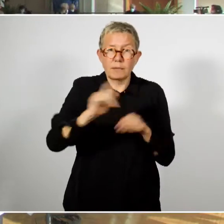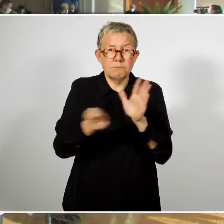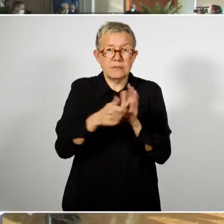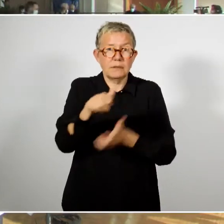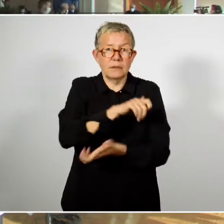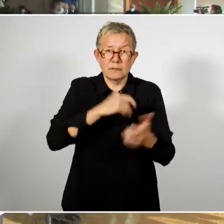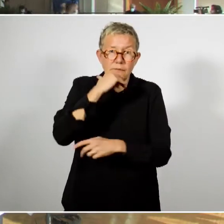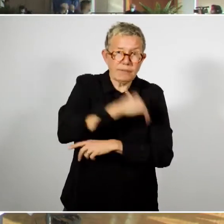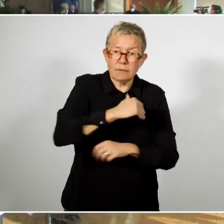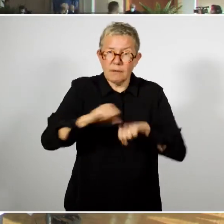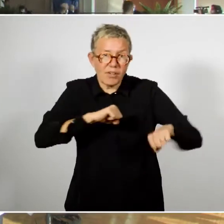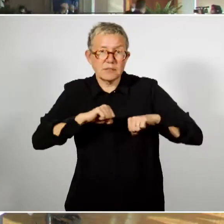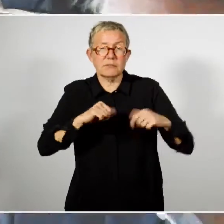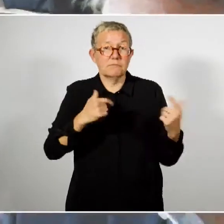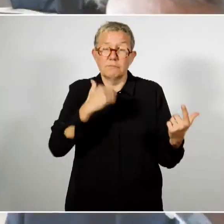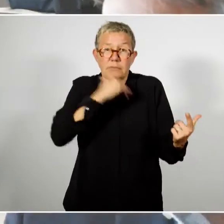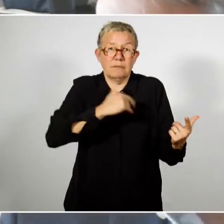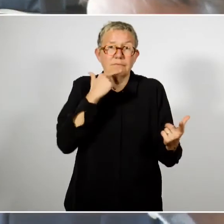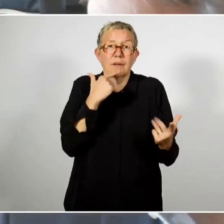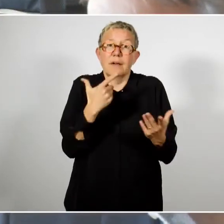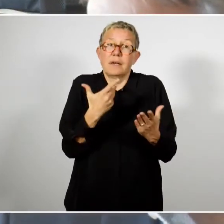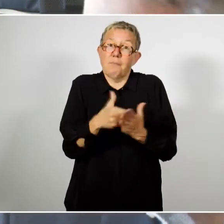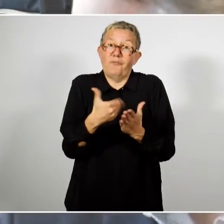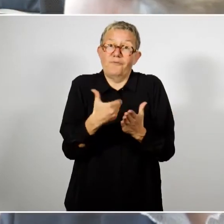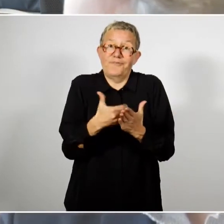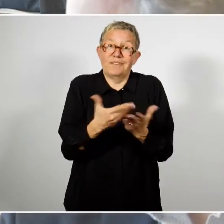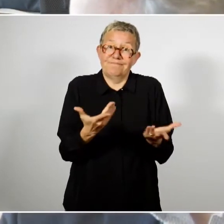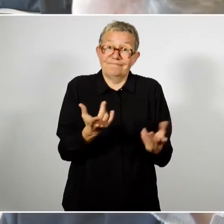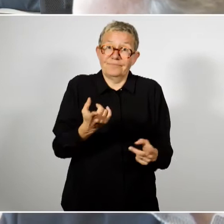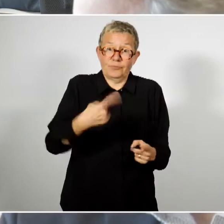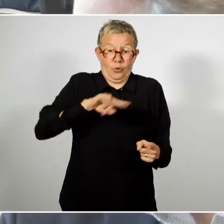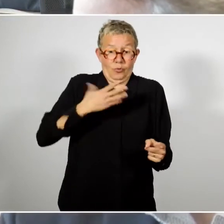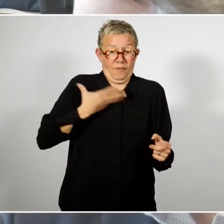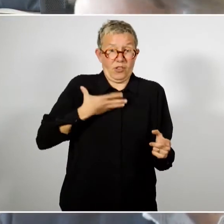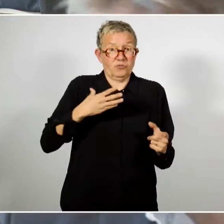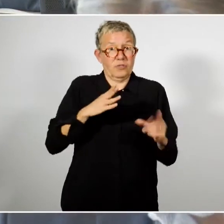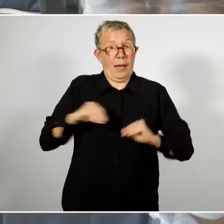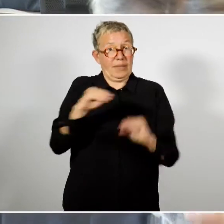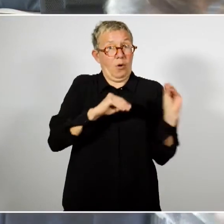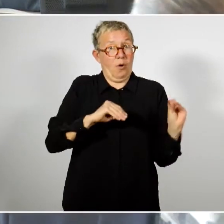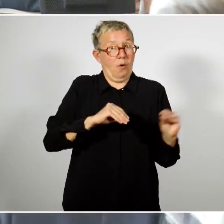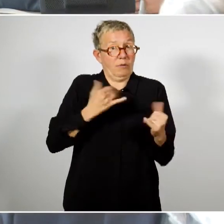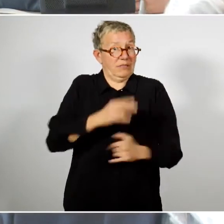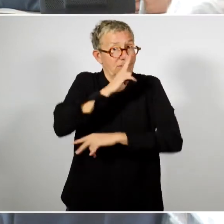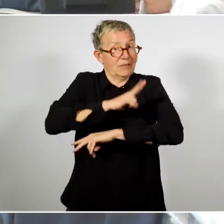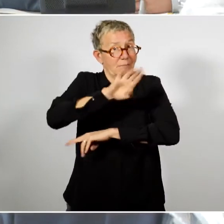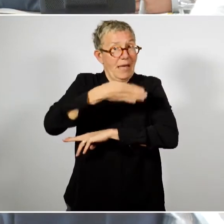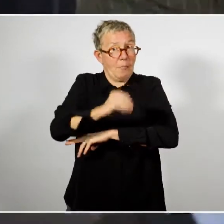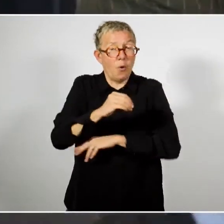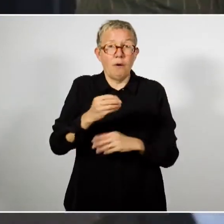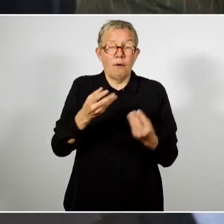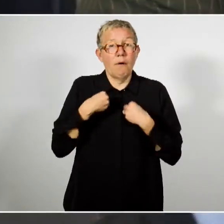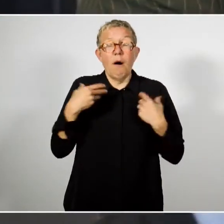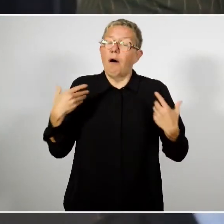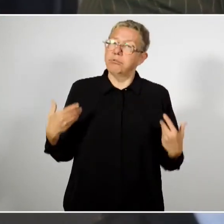et le confinement, ce qui démontre, s'il y en était encore besoin, que nous bénéficions, nous, habitantes et habitants de Brest Métropole, d'un cadre de vie